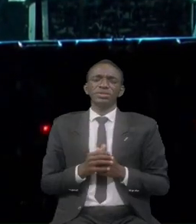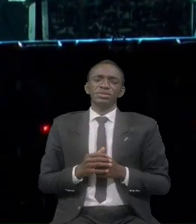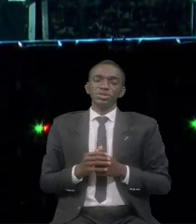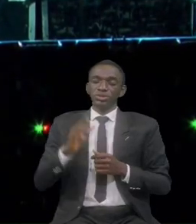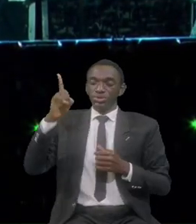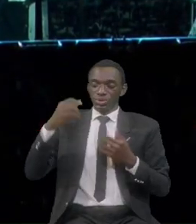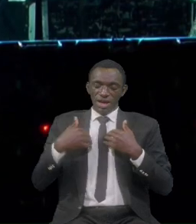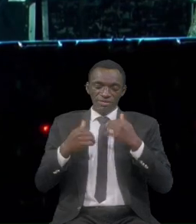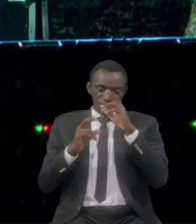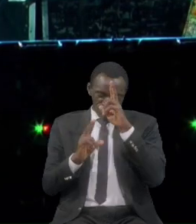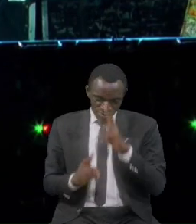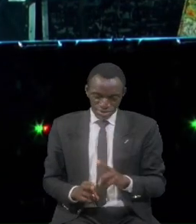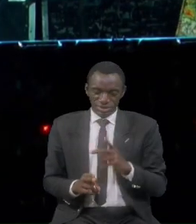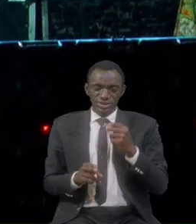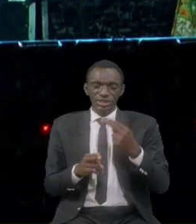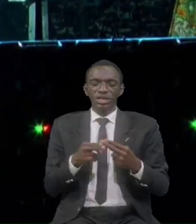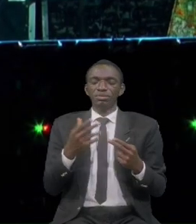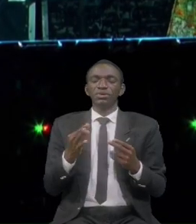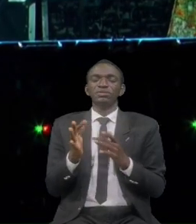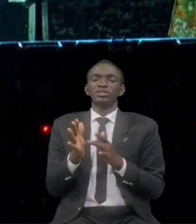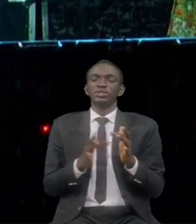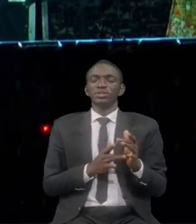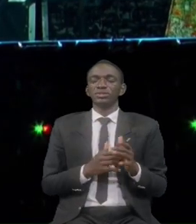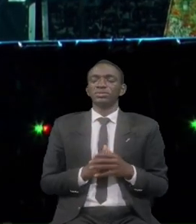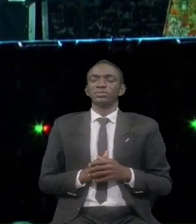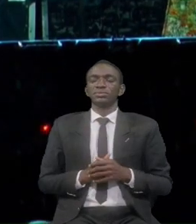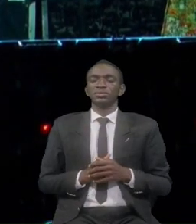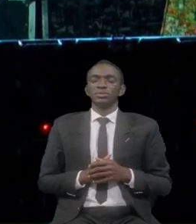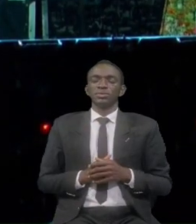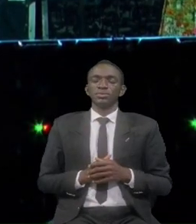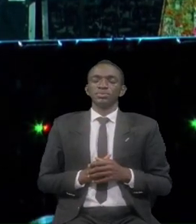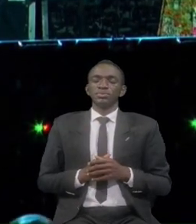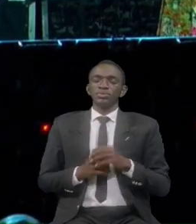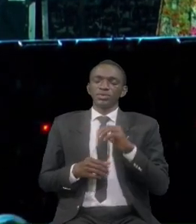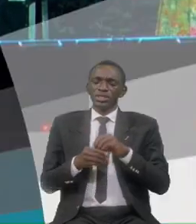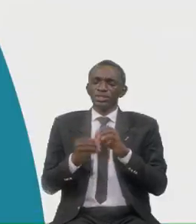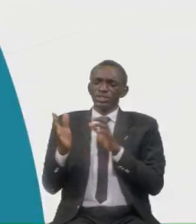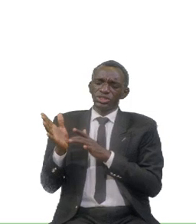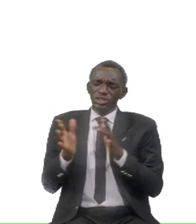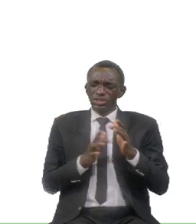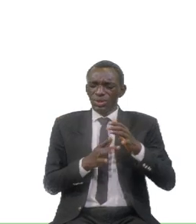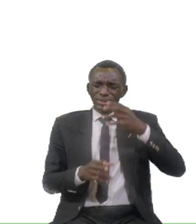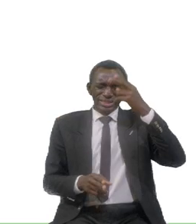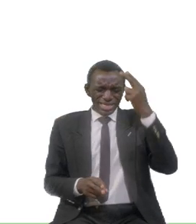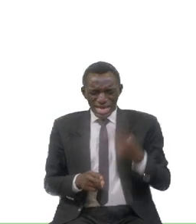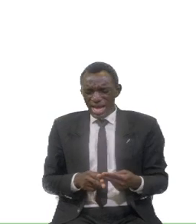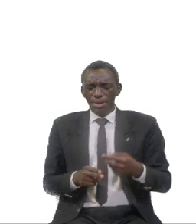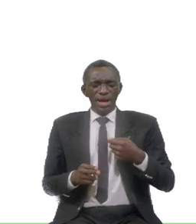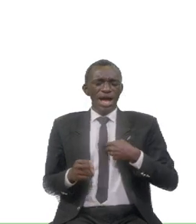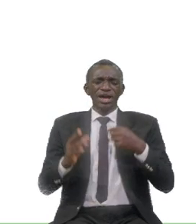of Jesus. Sa imong pagpasidungog sa pangalan ni Jesus. Jesus' name I pray.